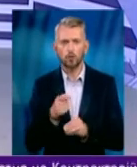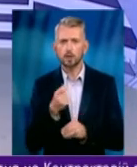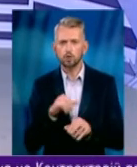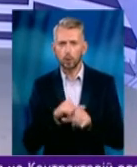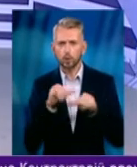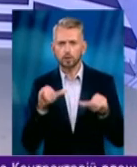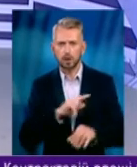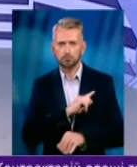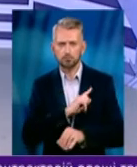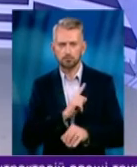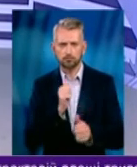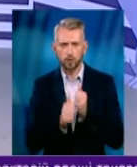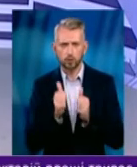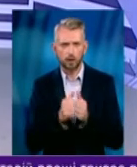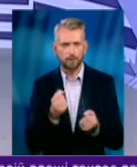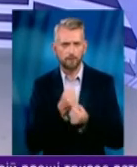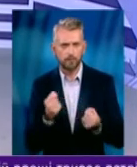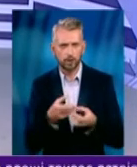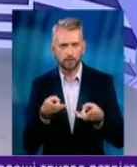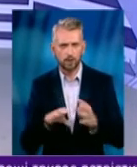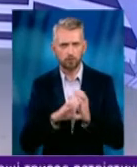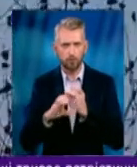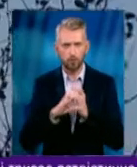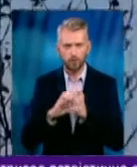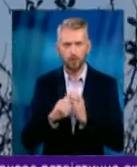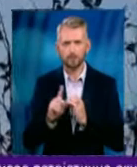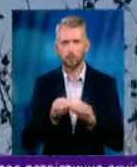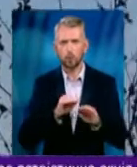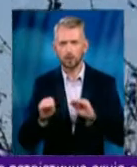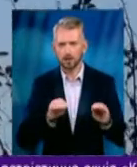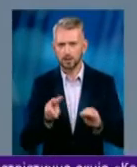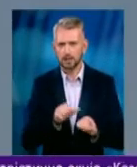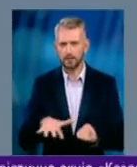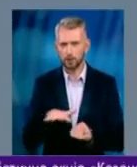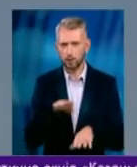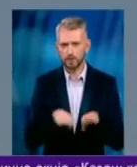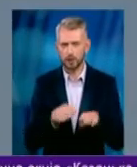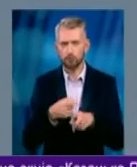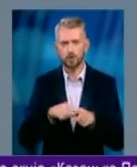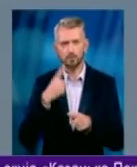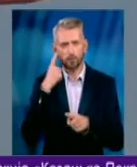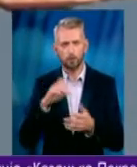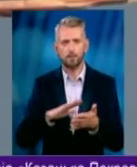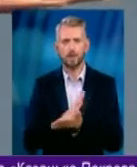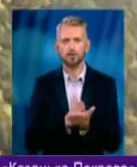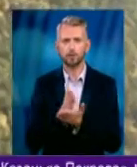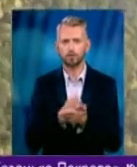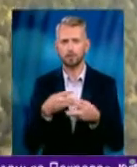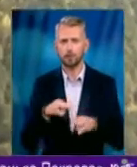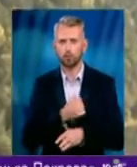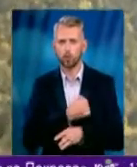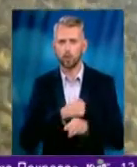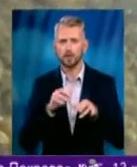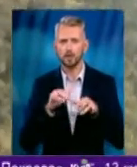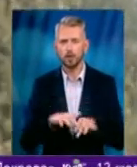зросла інтенсивність вибухів залишків боєприпасів, розкиданих на території складів. Про це повідомили у прес-службі Міноборони. Заходи